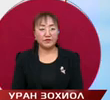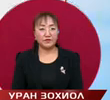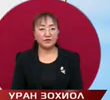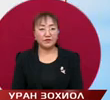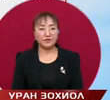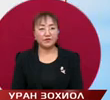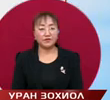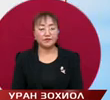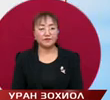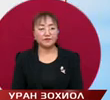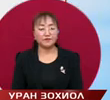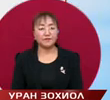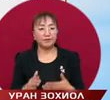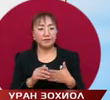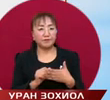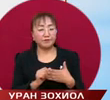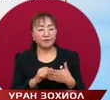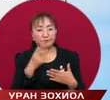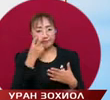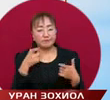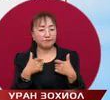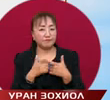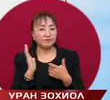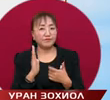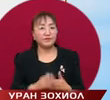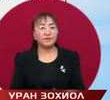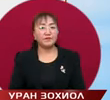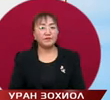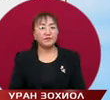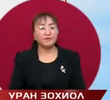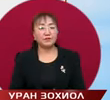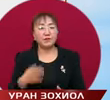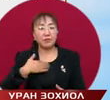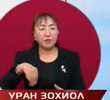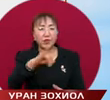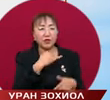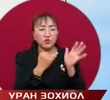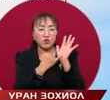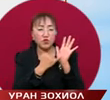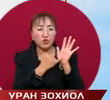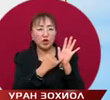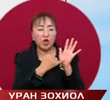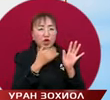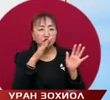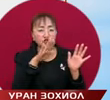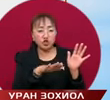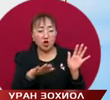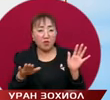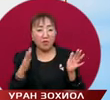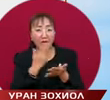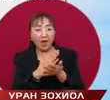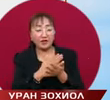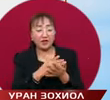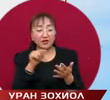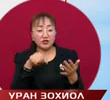За баримтаа тулгая. Зохиол дээр бид зурга балчирхан байхдаа тэр номхон амтны дөрвөн